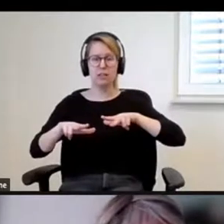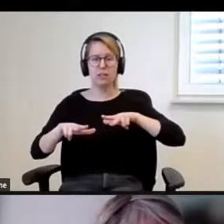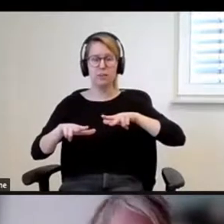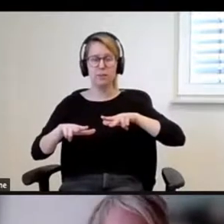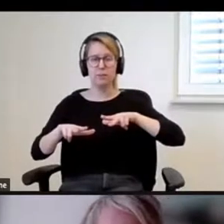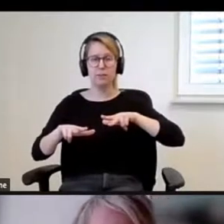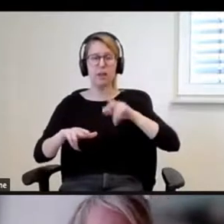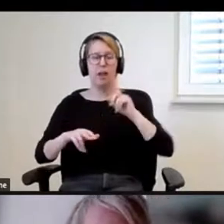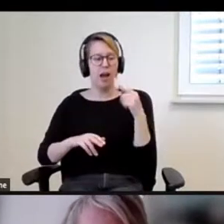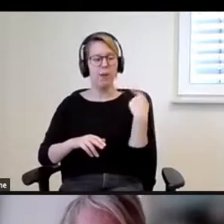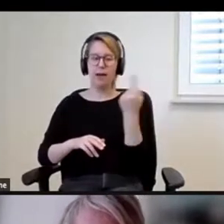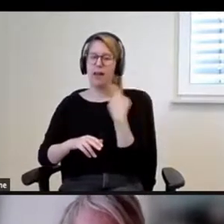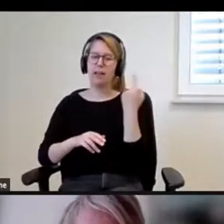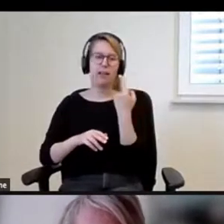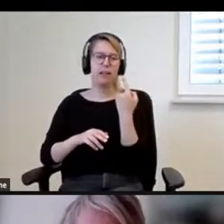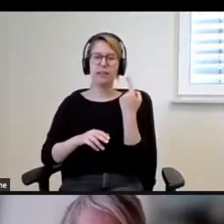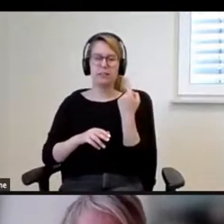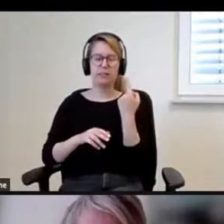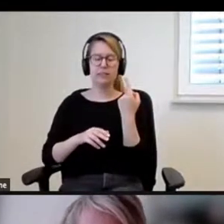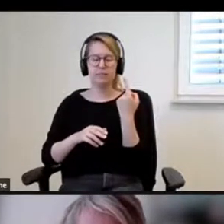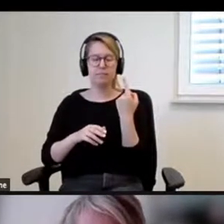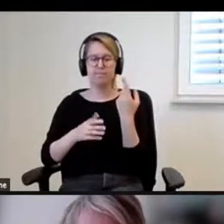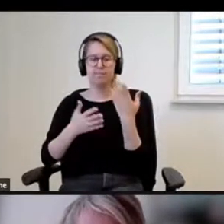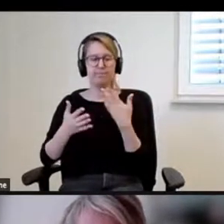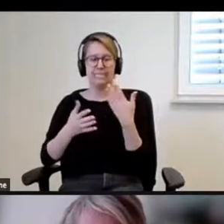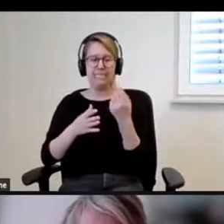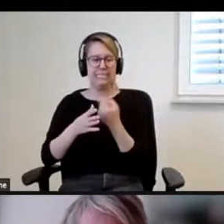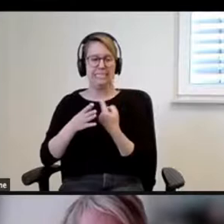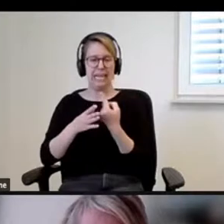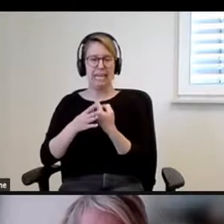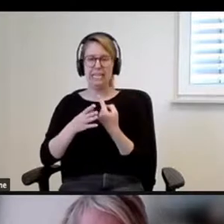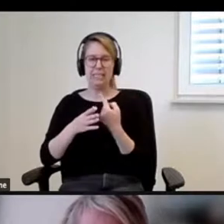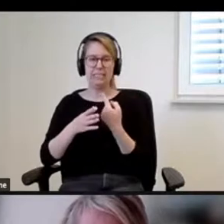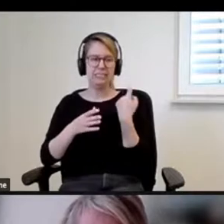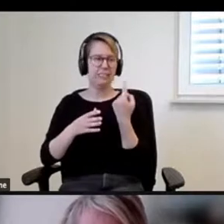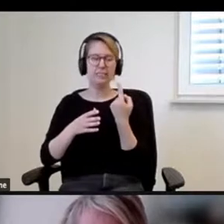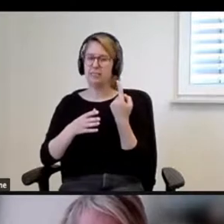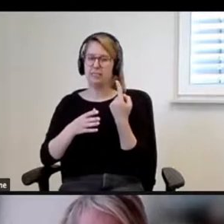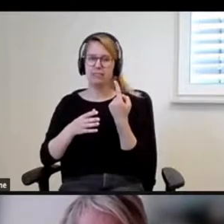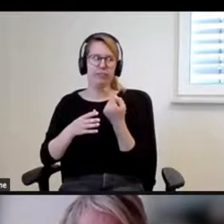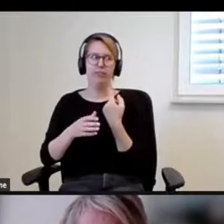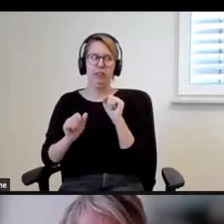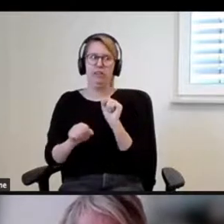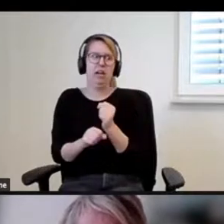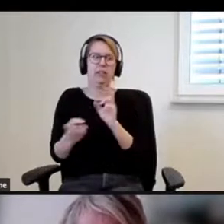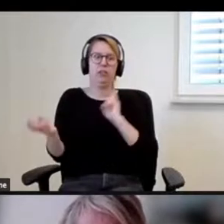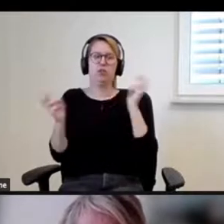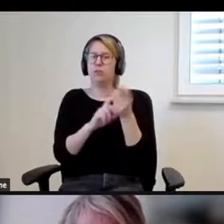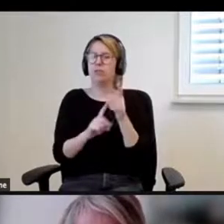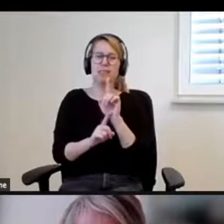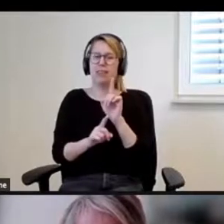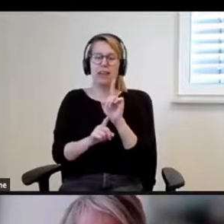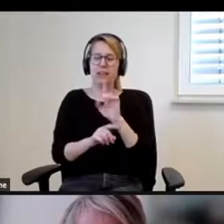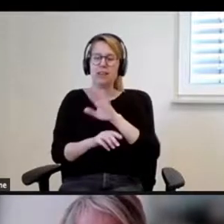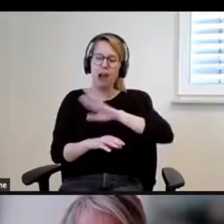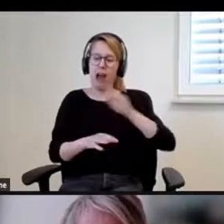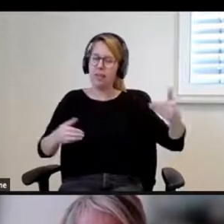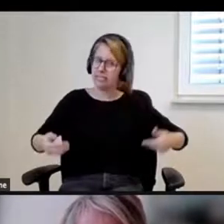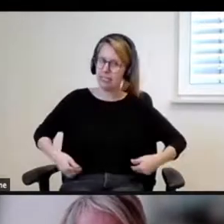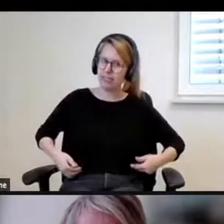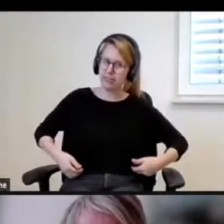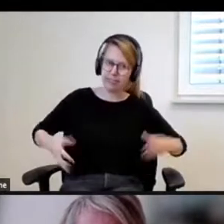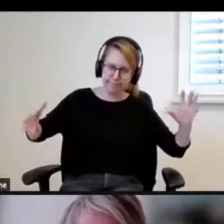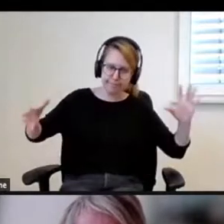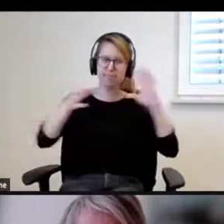la ville prend en charge dans ses domaines aussi ces aspects-là. Et je voulais quand même, on n'en a